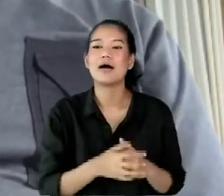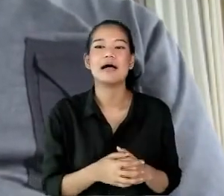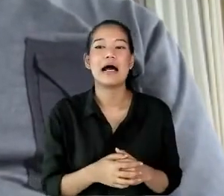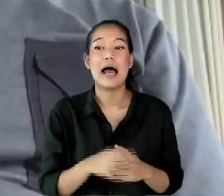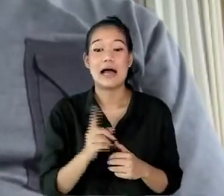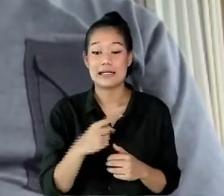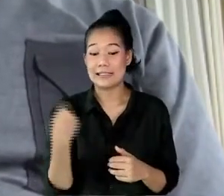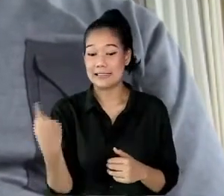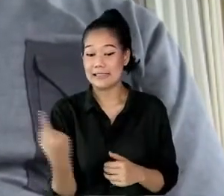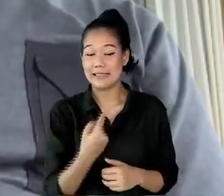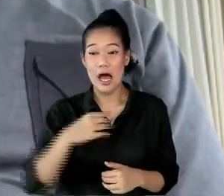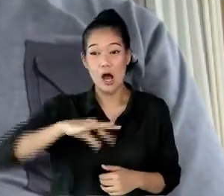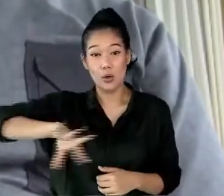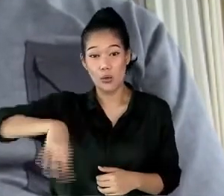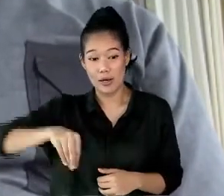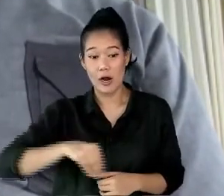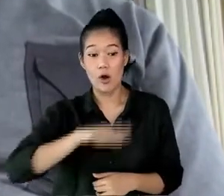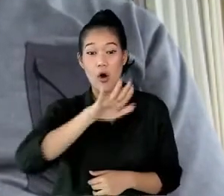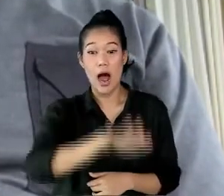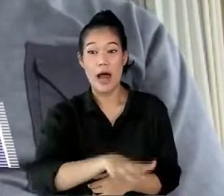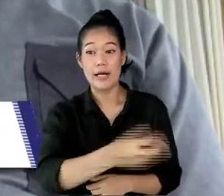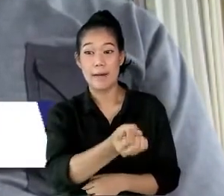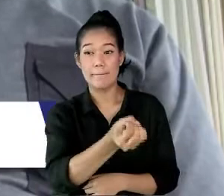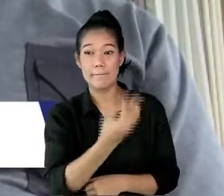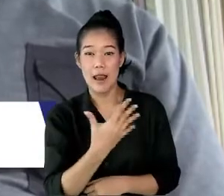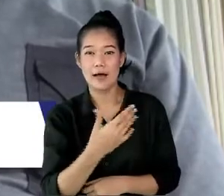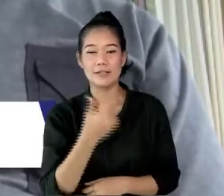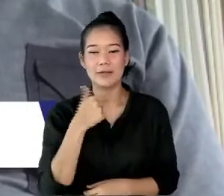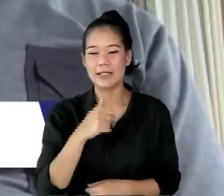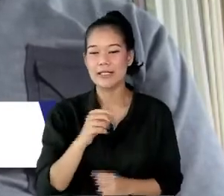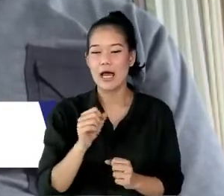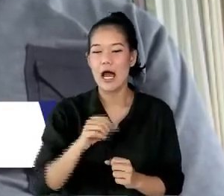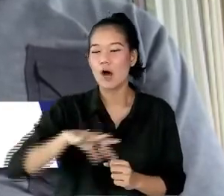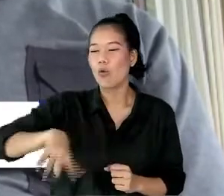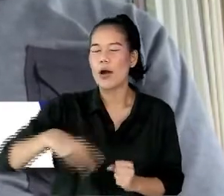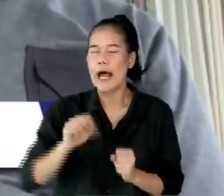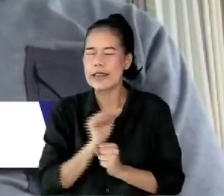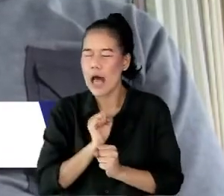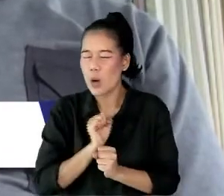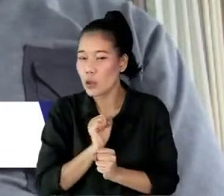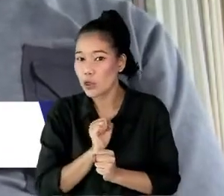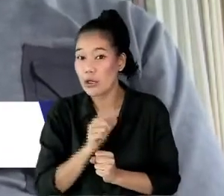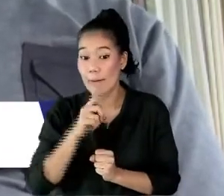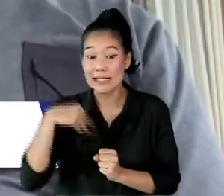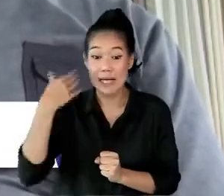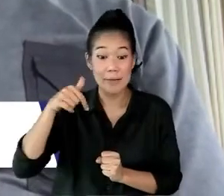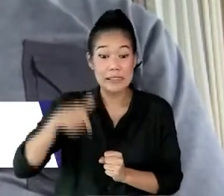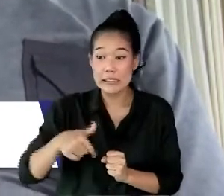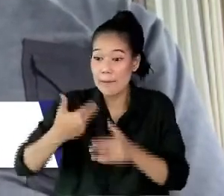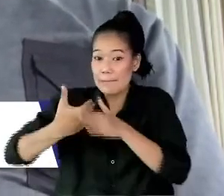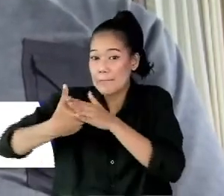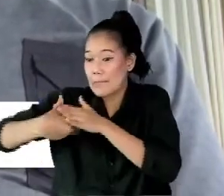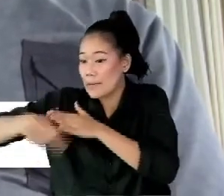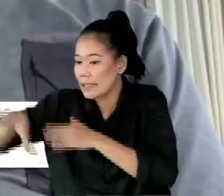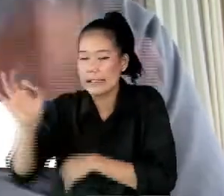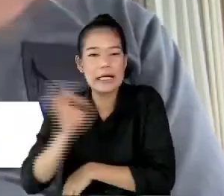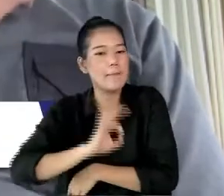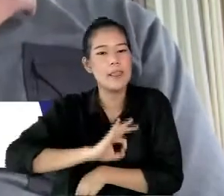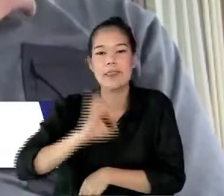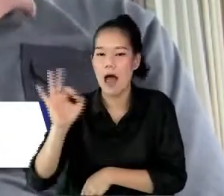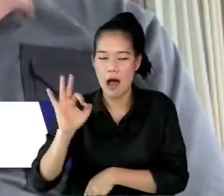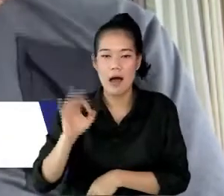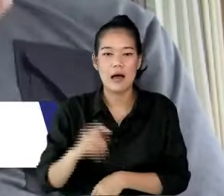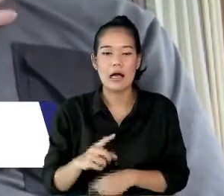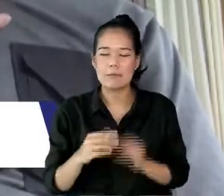tuh termasuk keluarga yang kalau orang bilang tuh dibilang keluarga paranoid ya, karena sampai detik ini kita nggak pernah kemana-mana, jadi kita